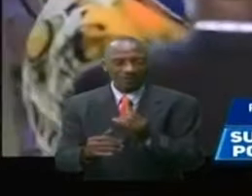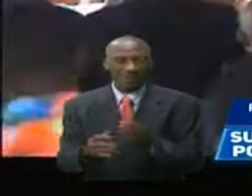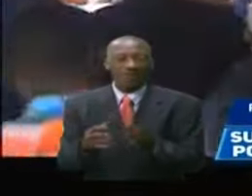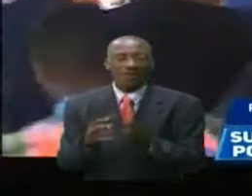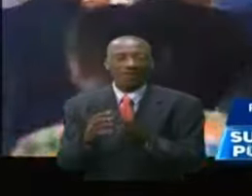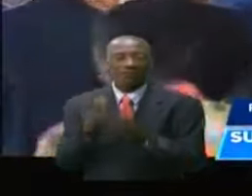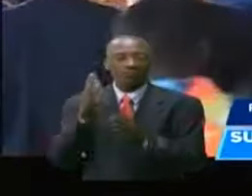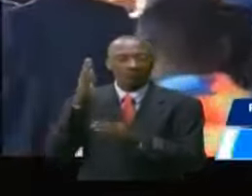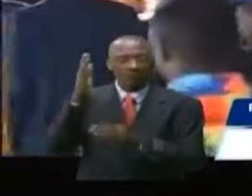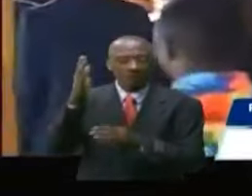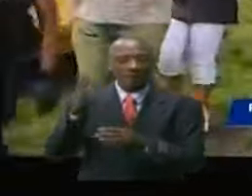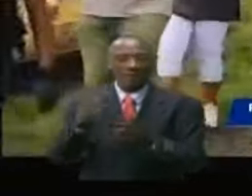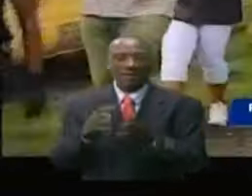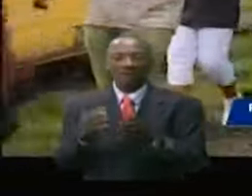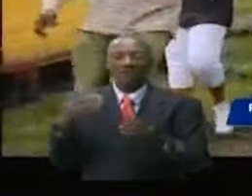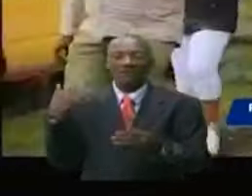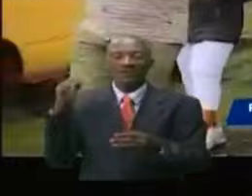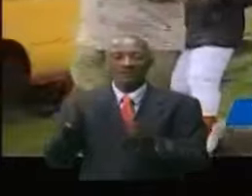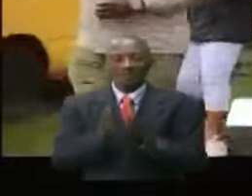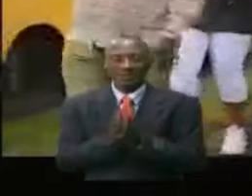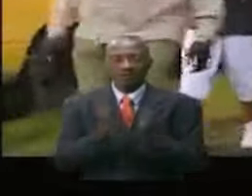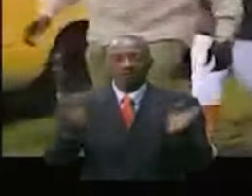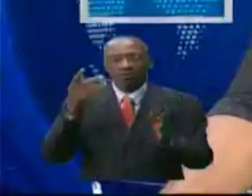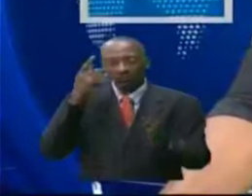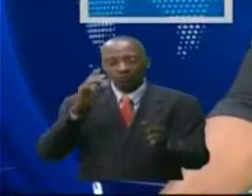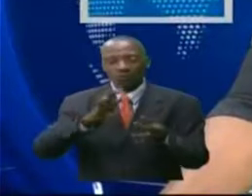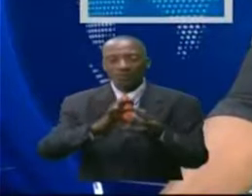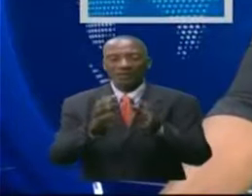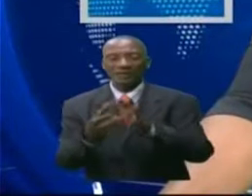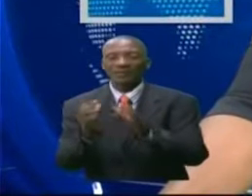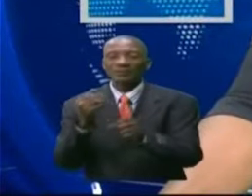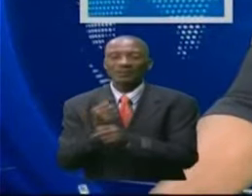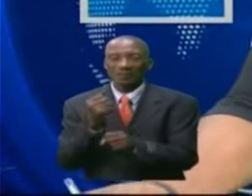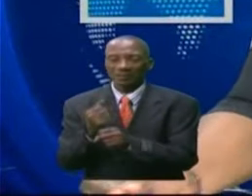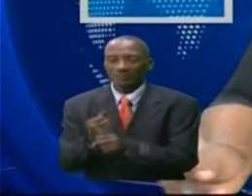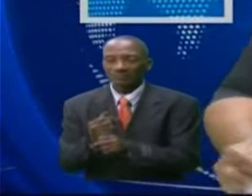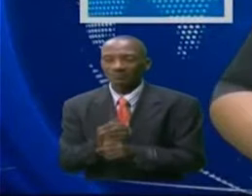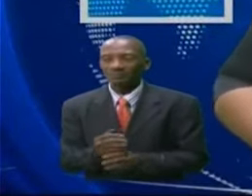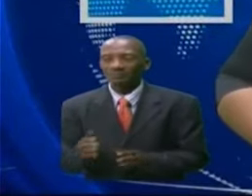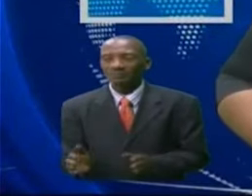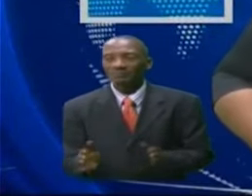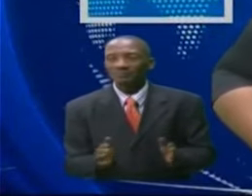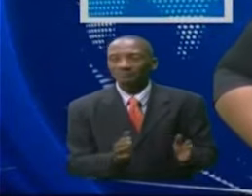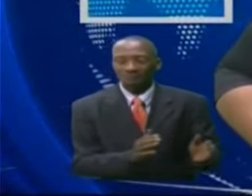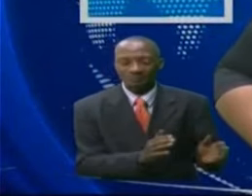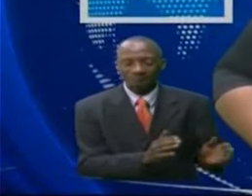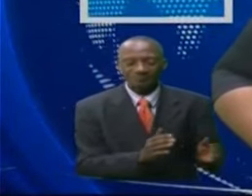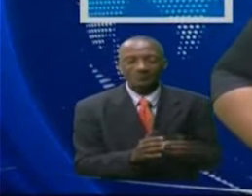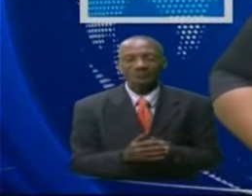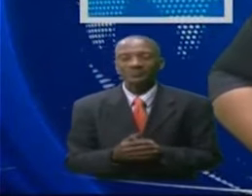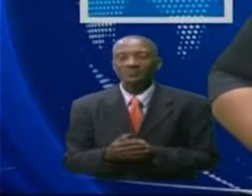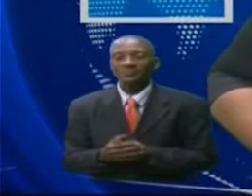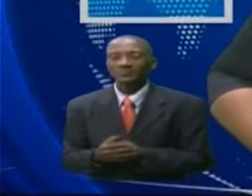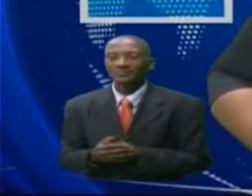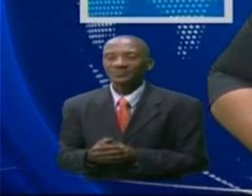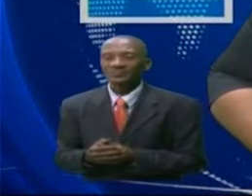prochains jours des états généraux de l'entrepreneuriat. Voilà, je crois que la réalisation est allée un peu plus vite que prévu. Là, nous